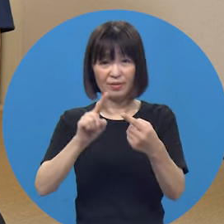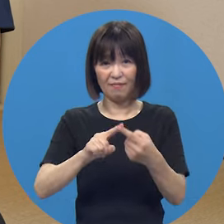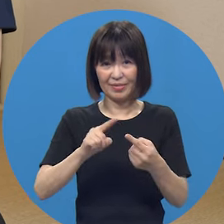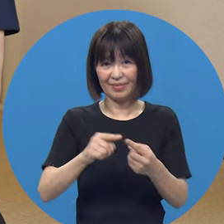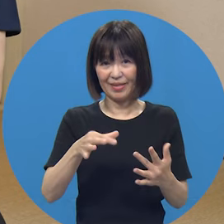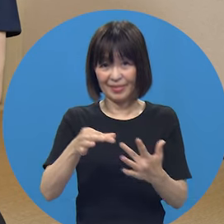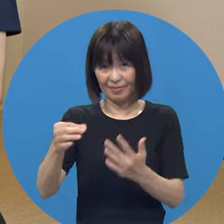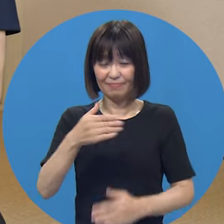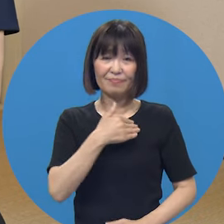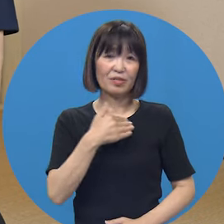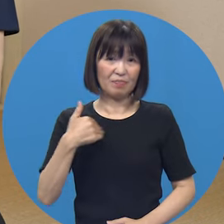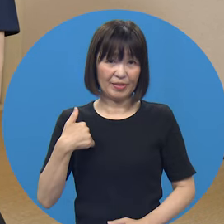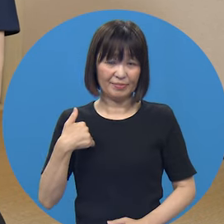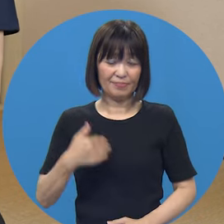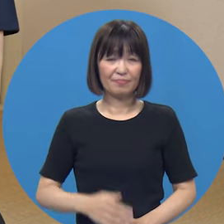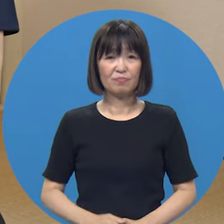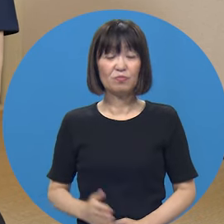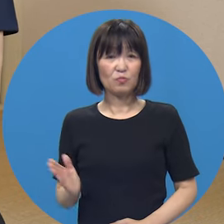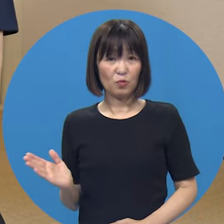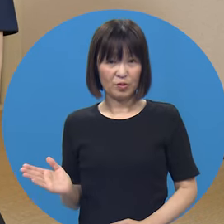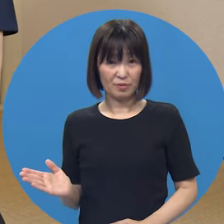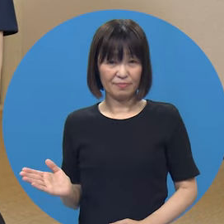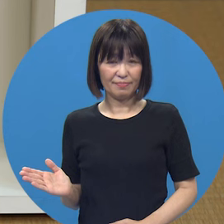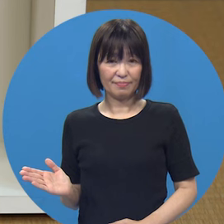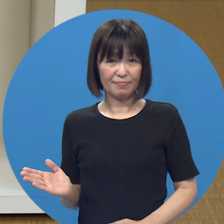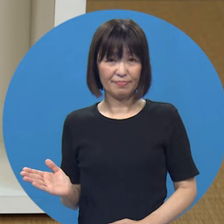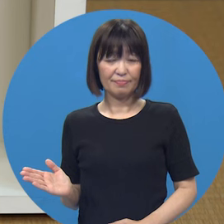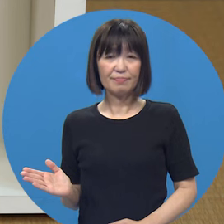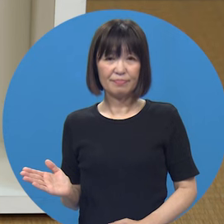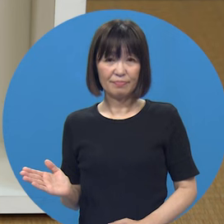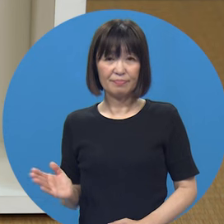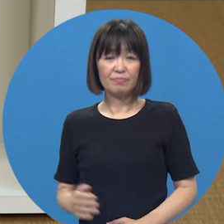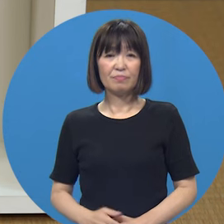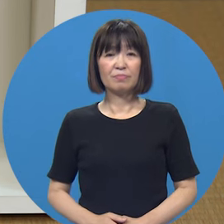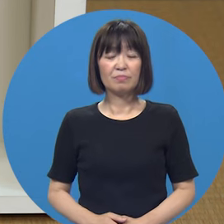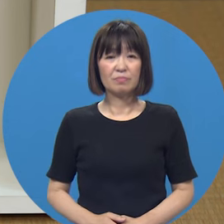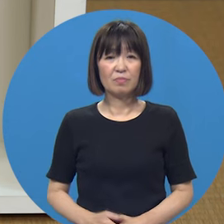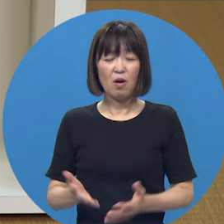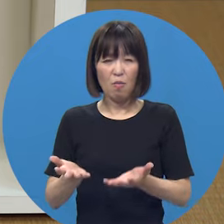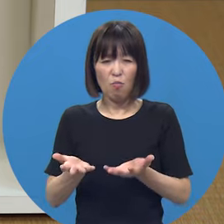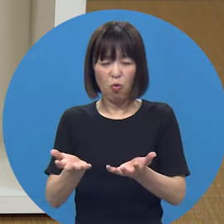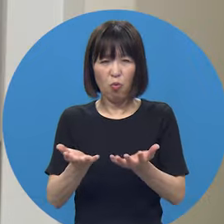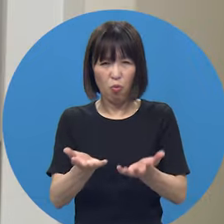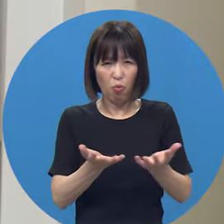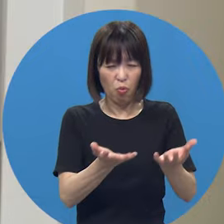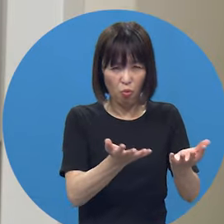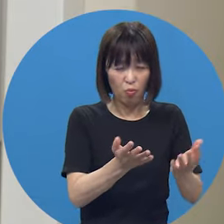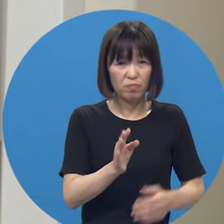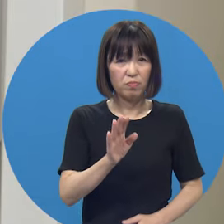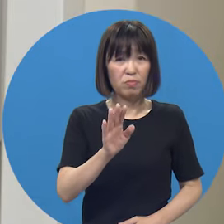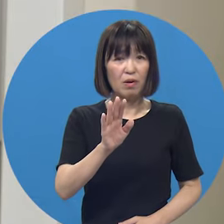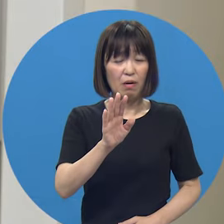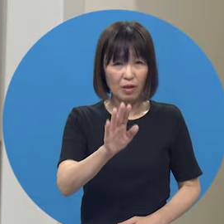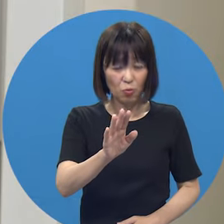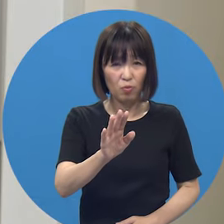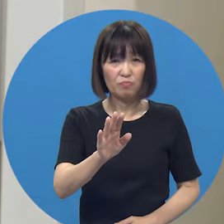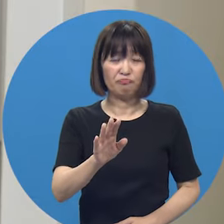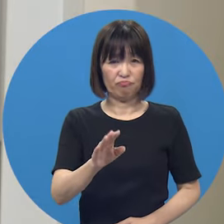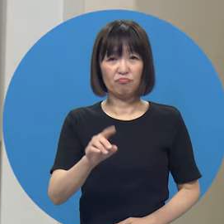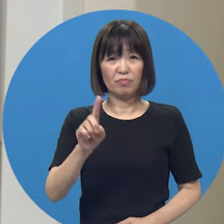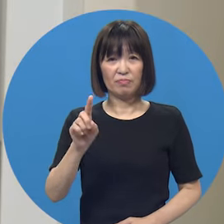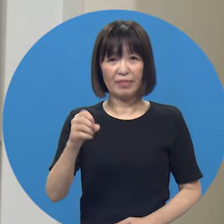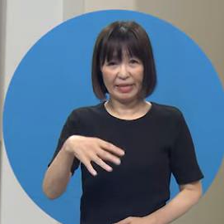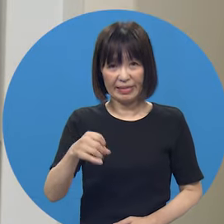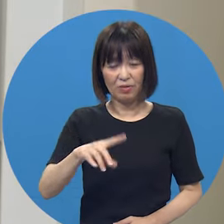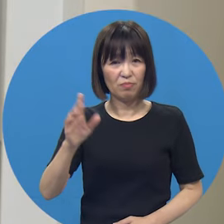ます。こちらの分電盤タイプは、内部のセンサーが揺れを感知して一定時間経過後に電気を